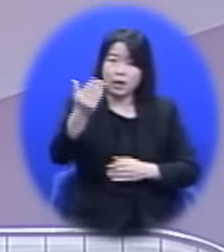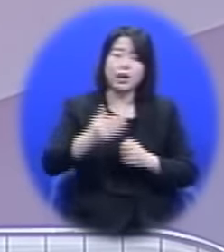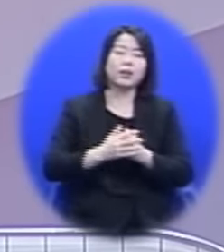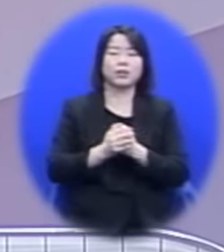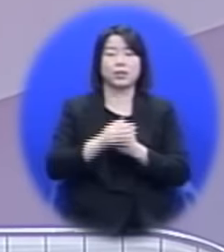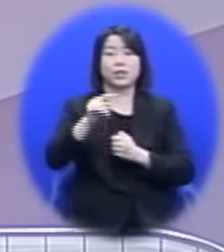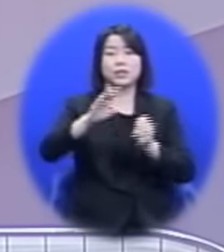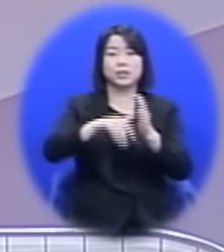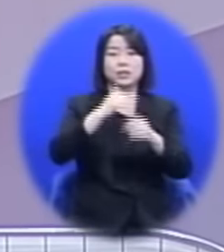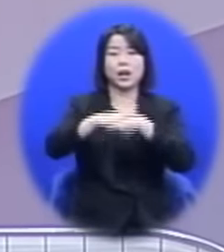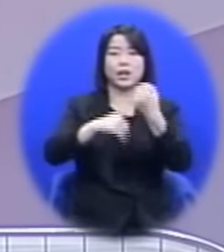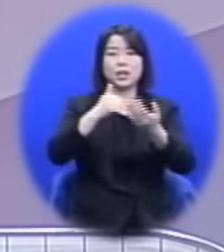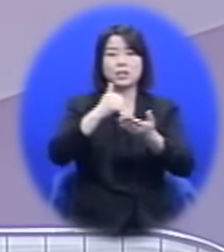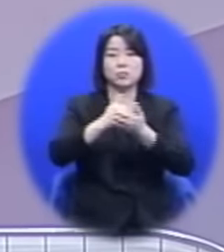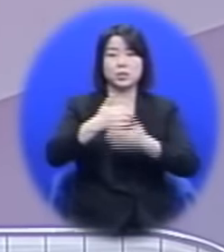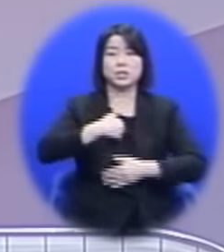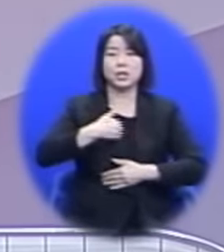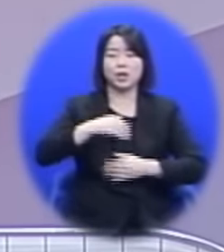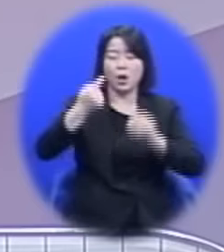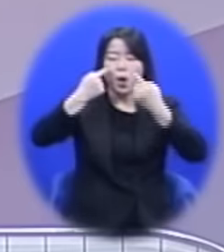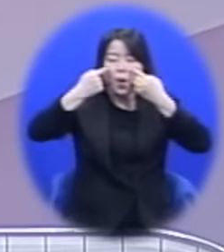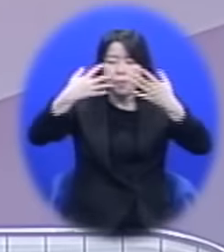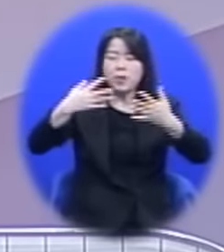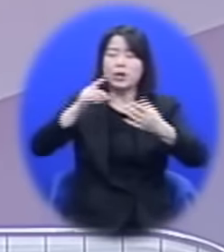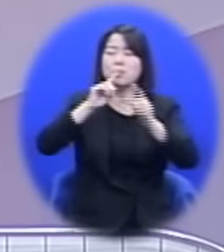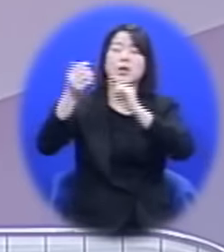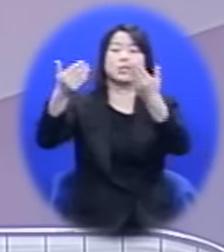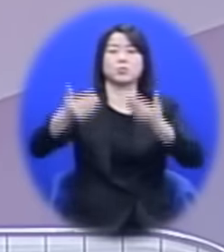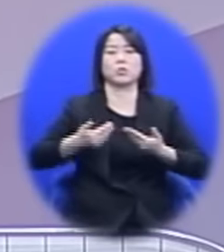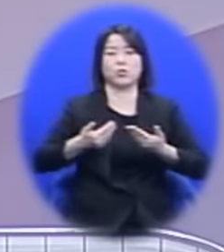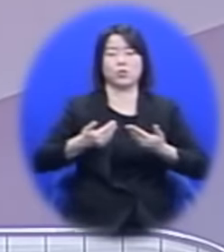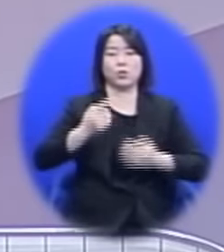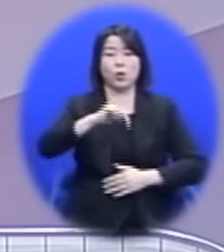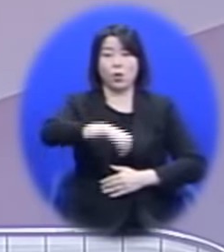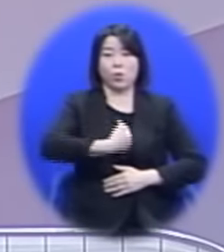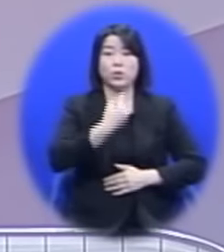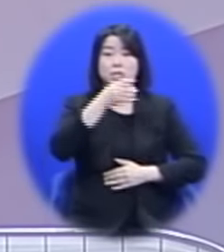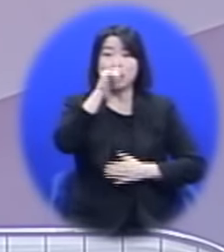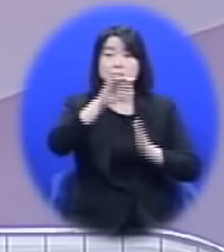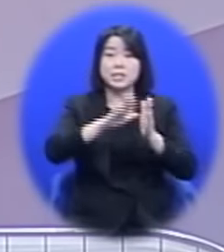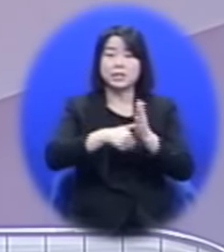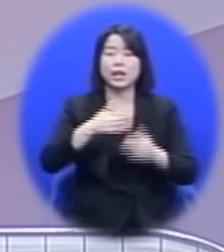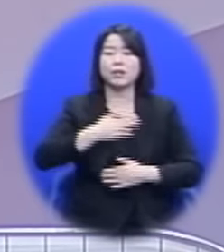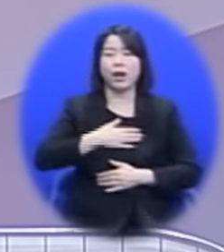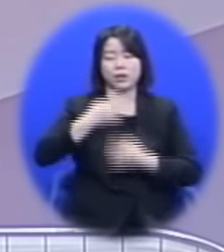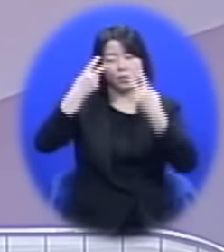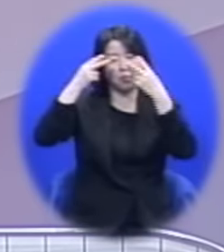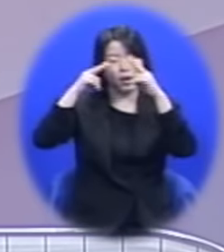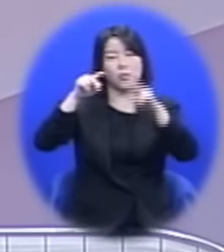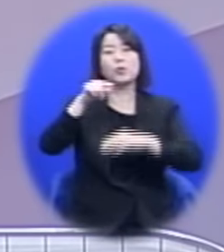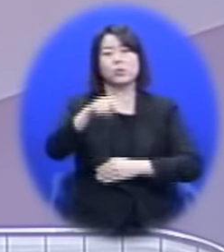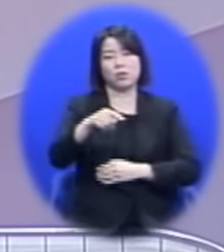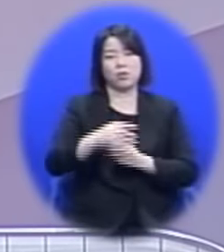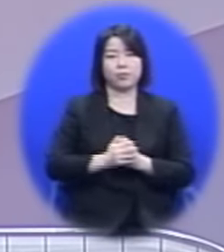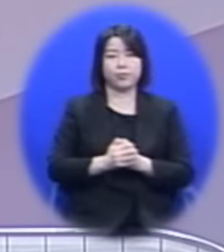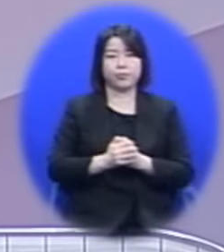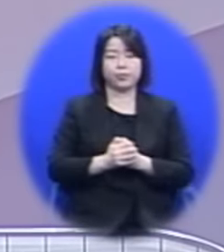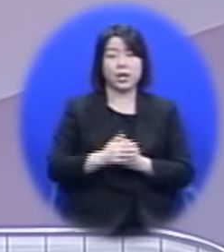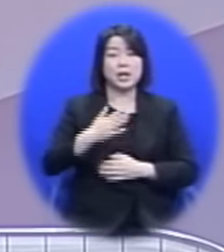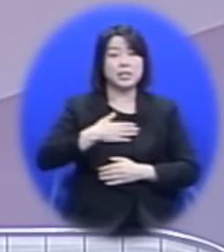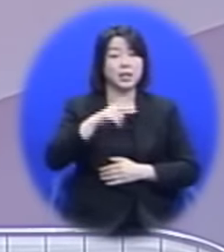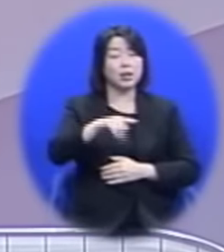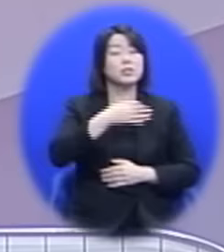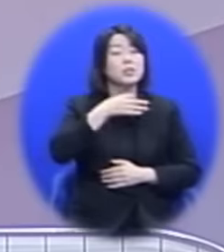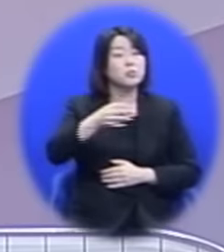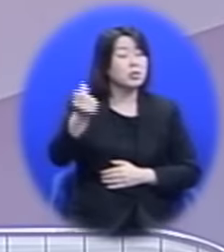저에게 너무나 분명하게 말씀하셨어요. 혼자 있을 때 나를 바라보는 것이다. 제가 그